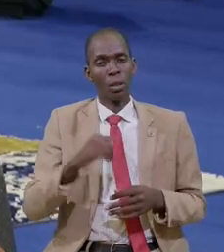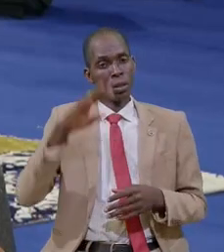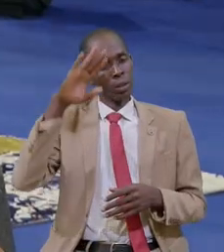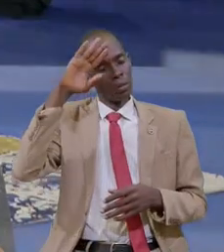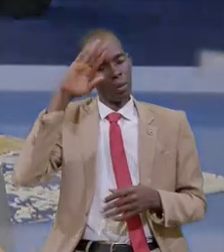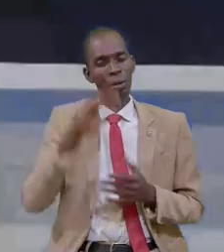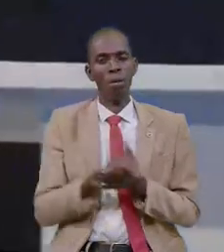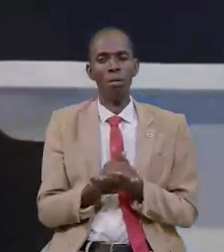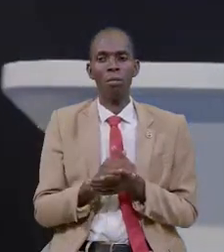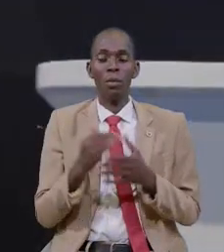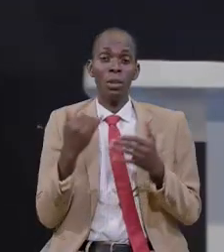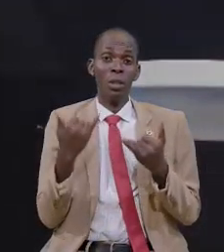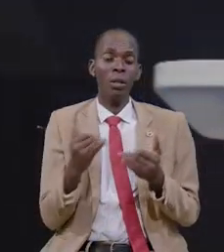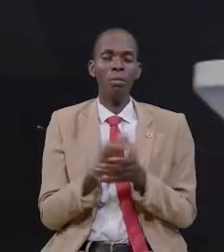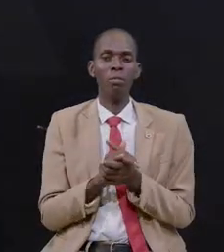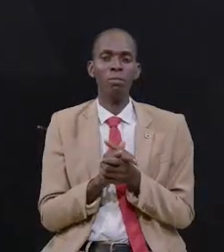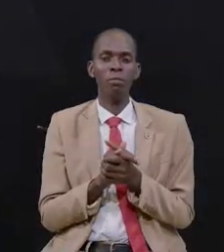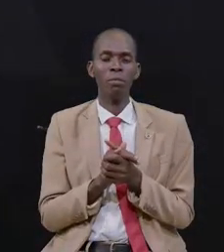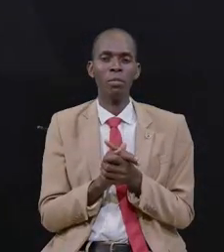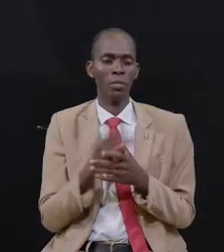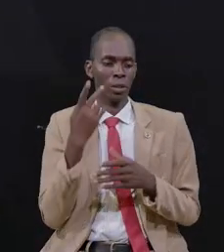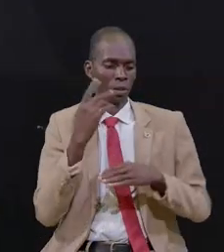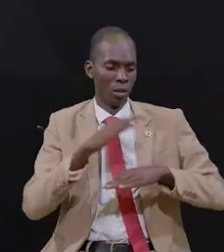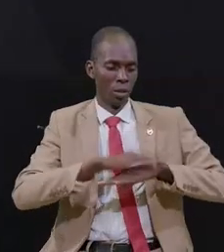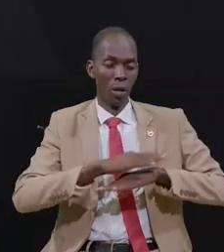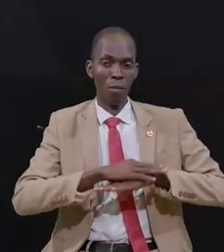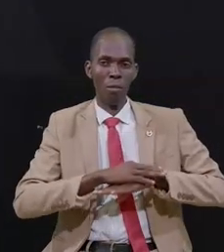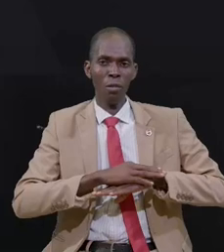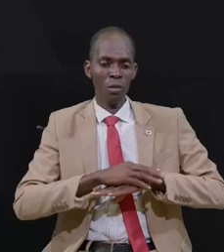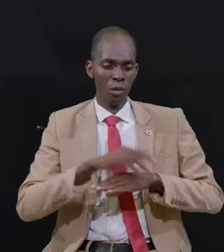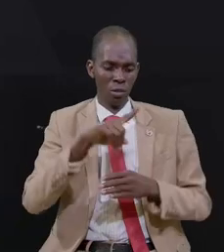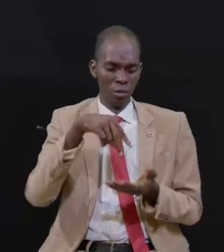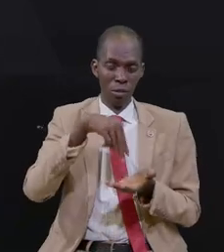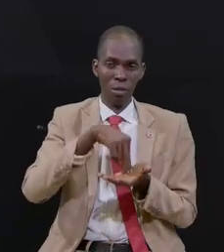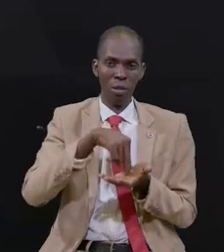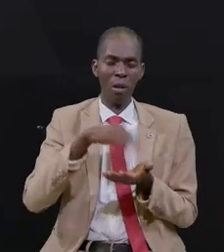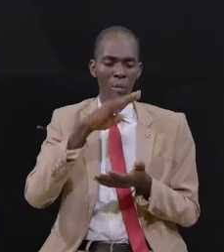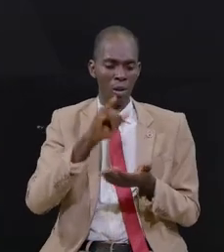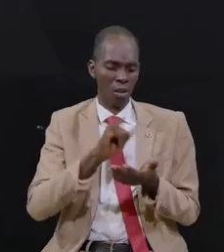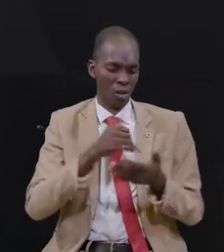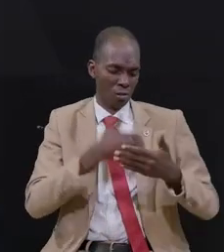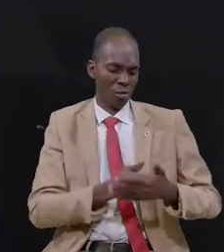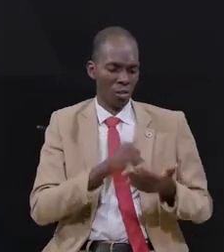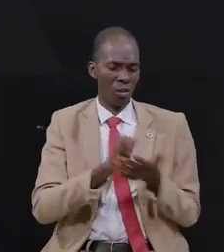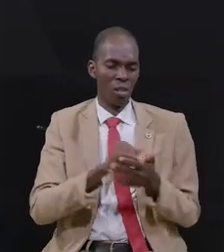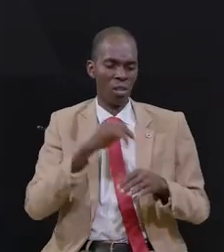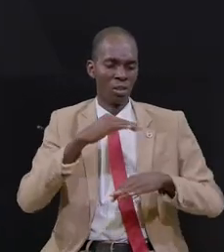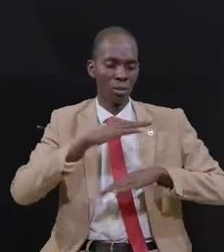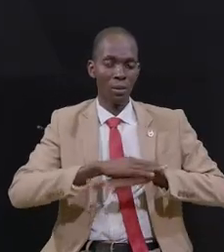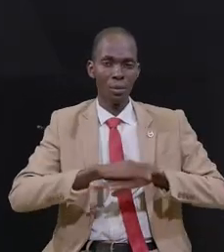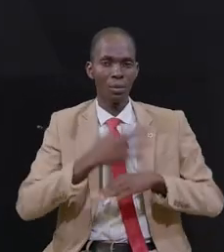fièvre. Maintenant, regardez une table. Et vous êtes debout à côté de la table. Et vous dites,